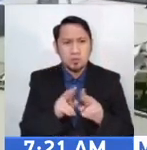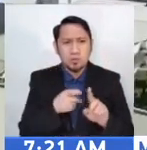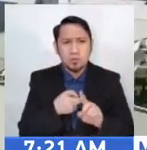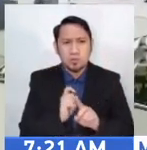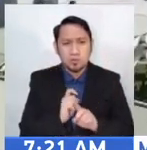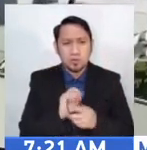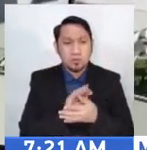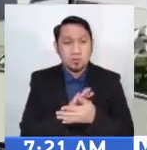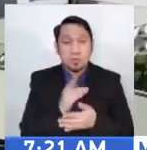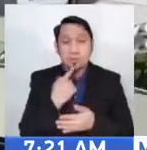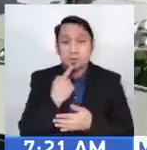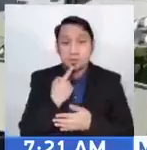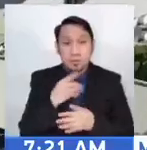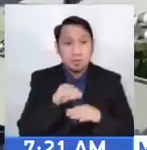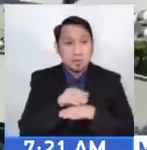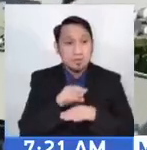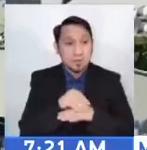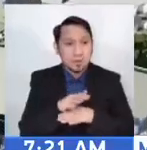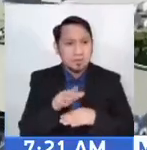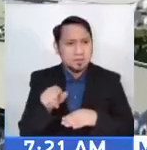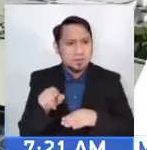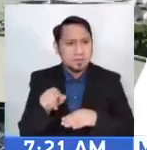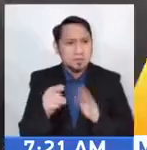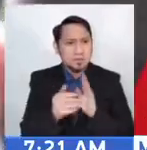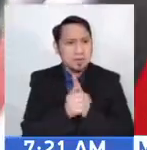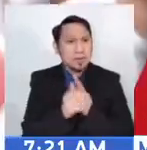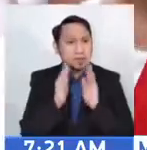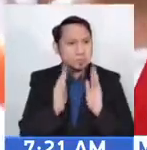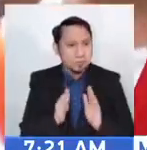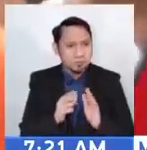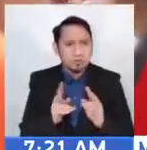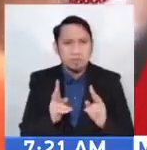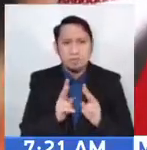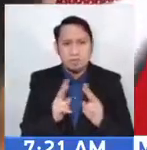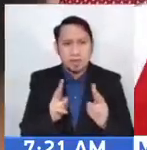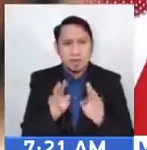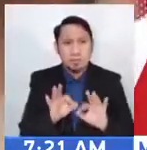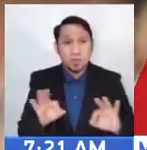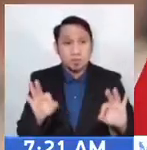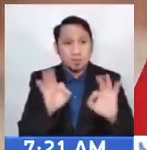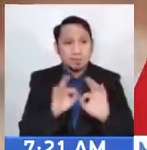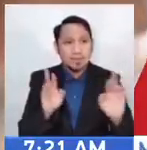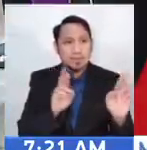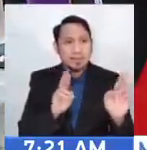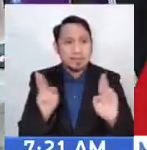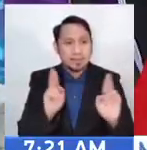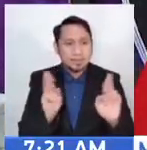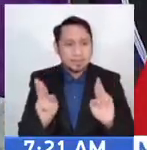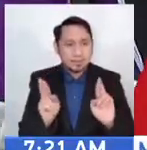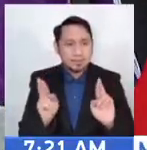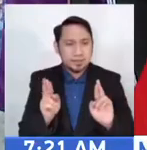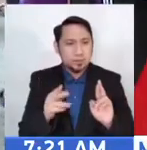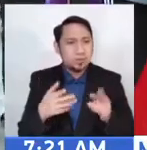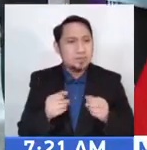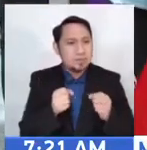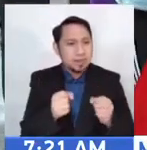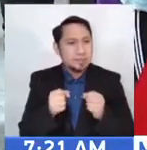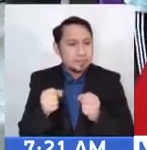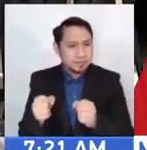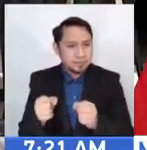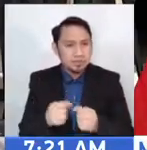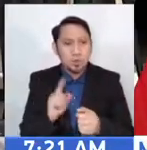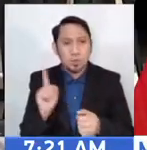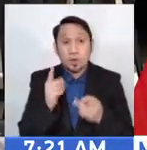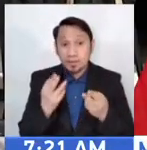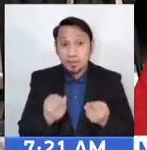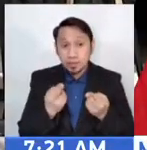Advisory Council of Experts, mahalagang maghanda ang gobyerno ng pandemic exit strategy. Kabilang sa mga rekomendasyon ang paggamit ng alert